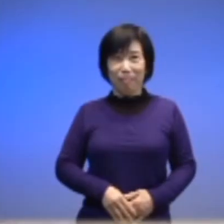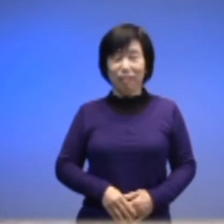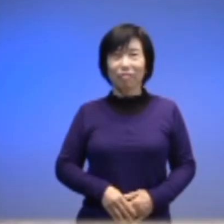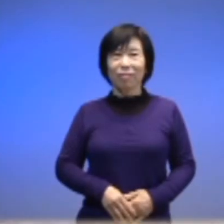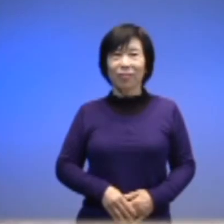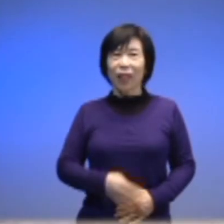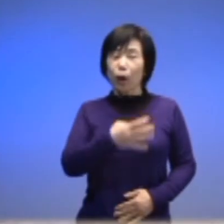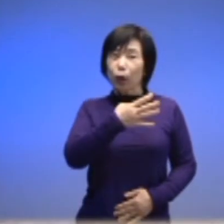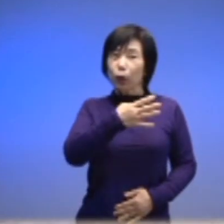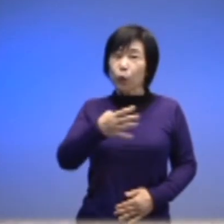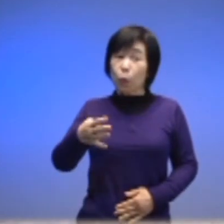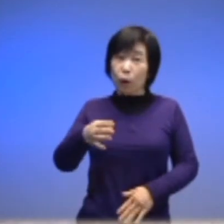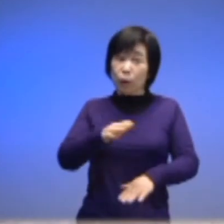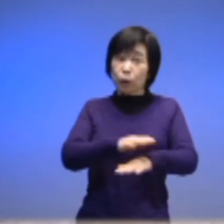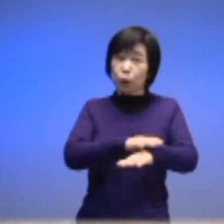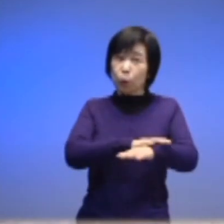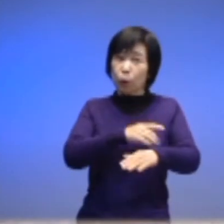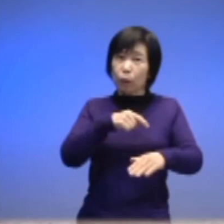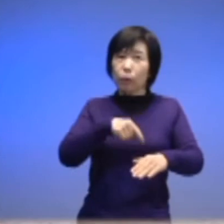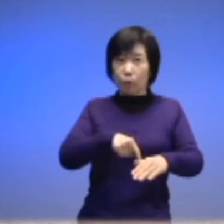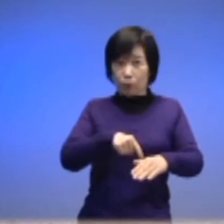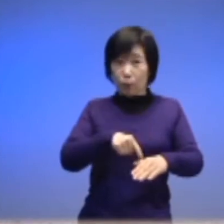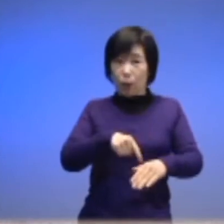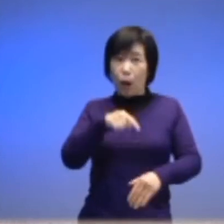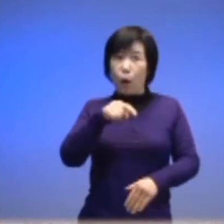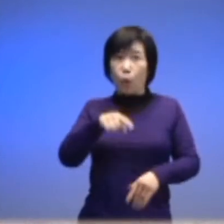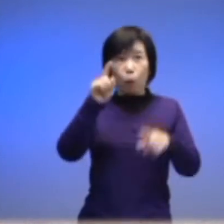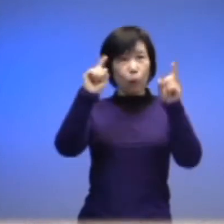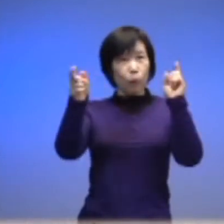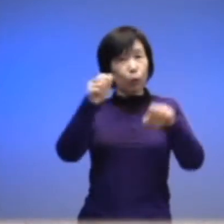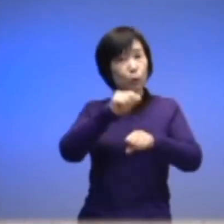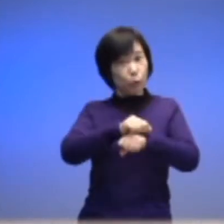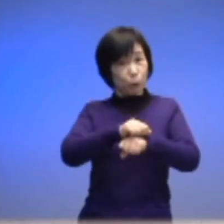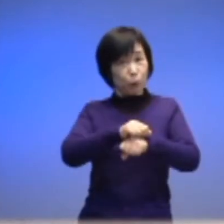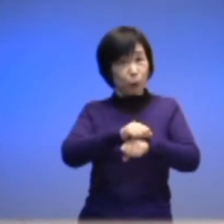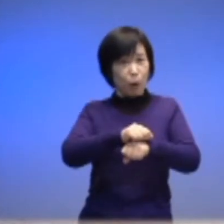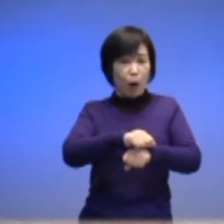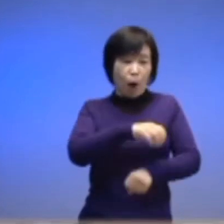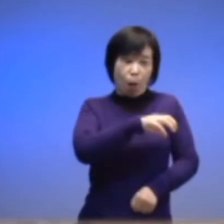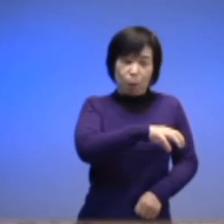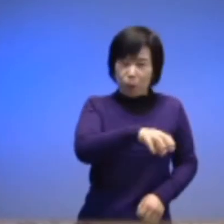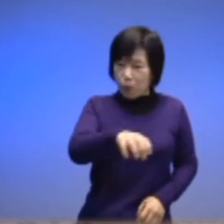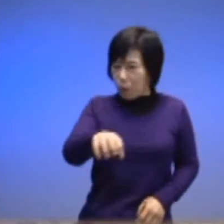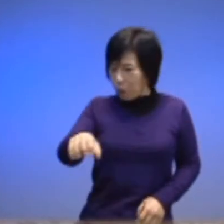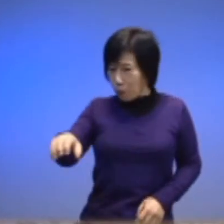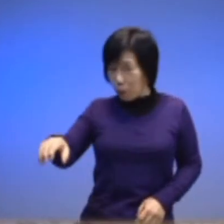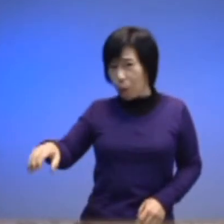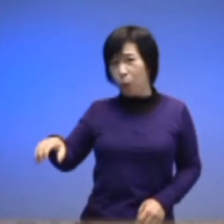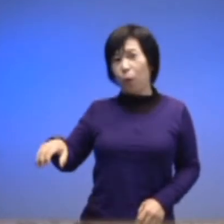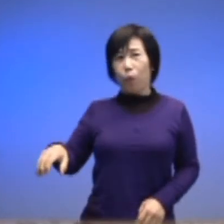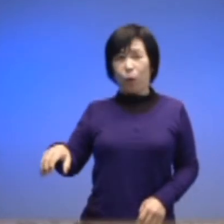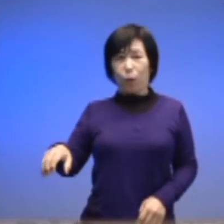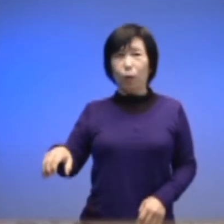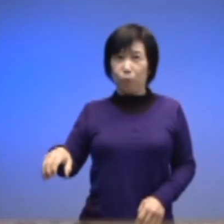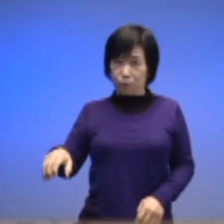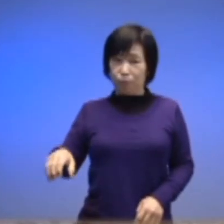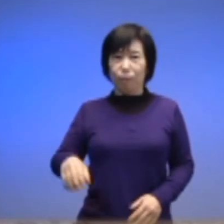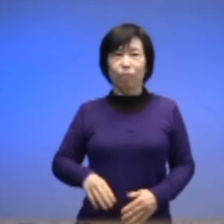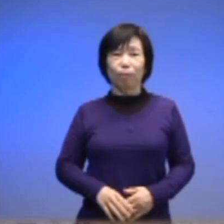聞いたところによると、市内の公園の中で遊具の数が一番多いらしいわ。